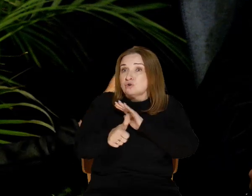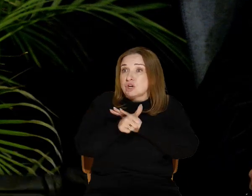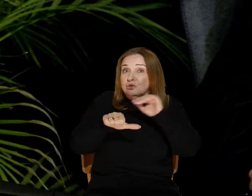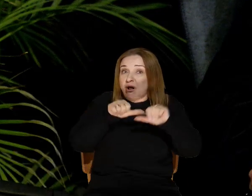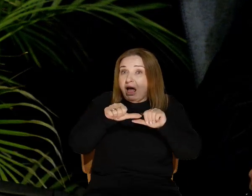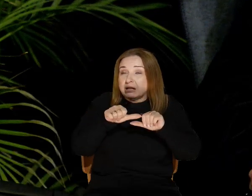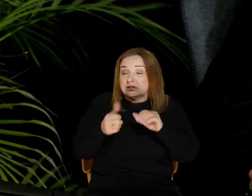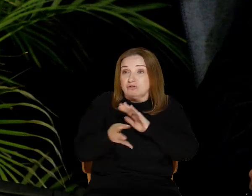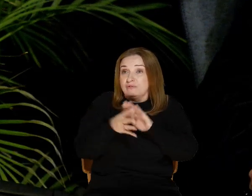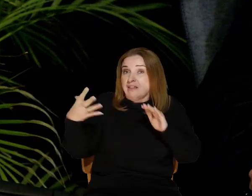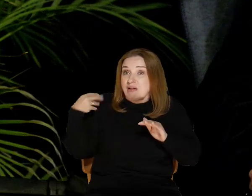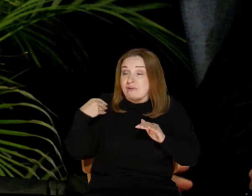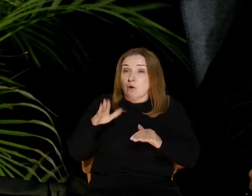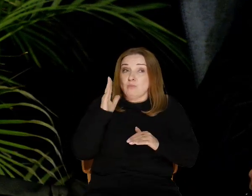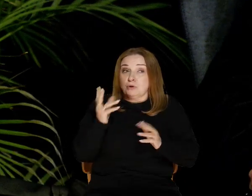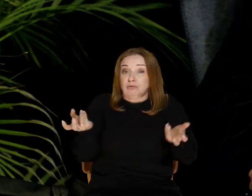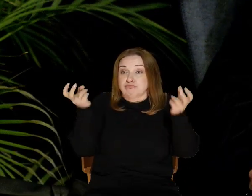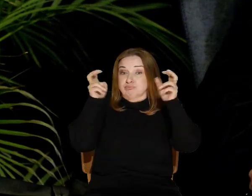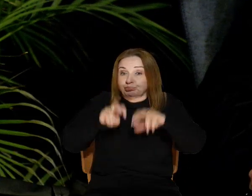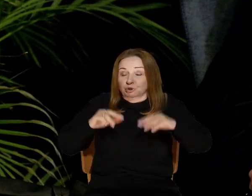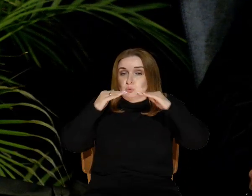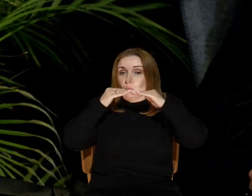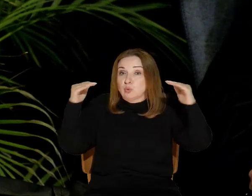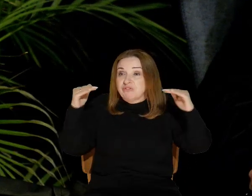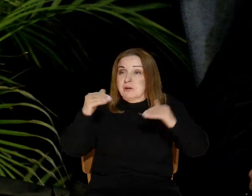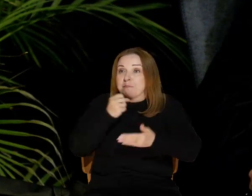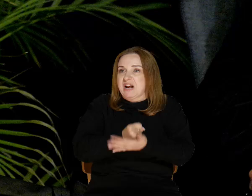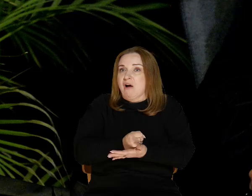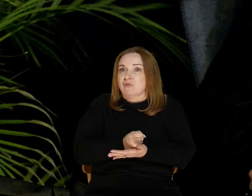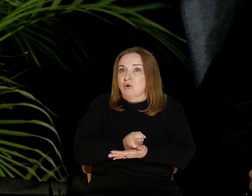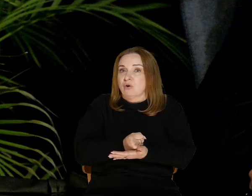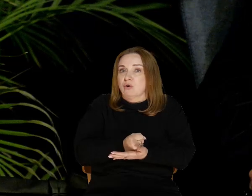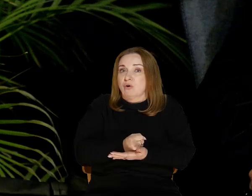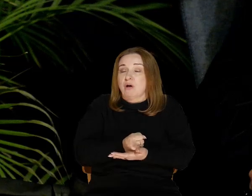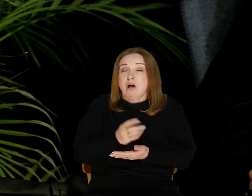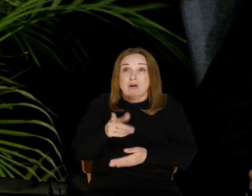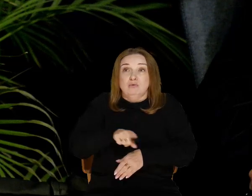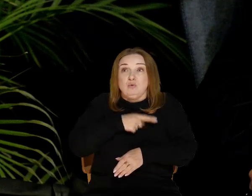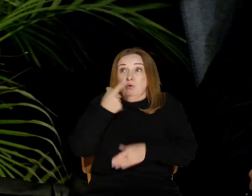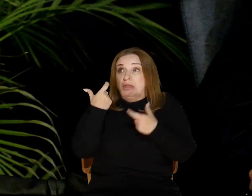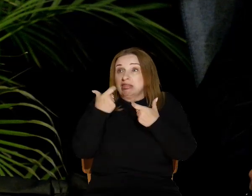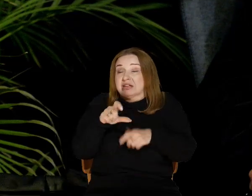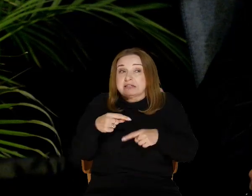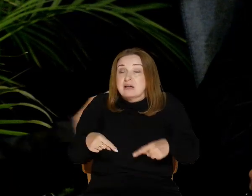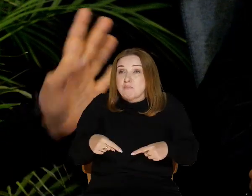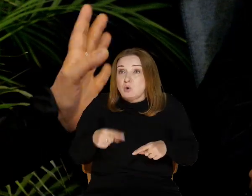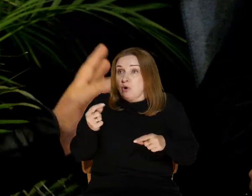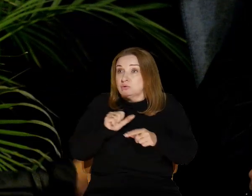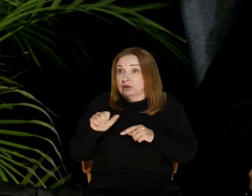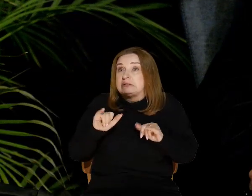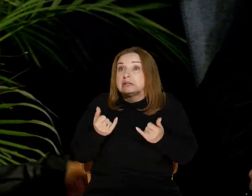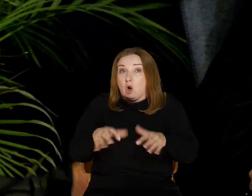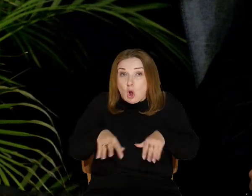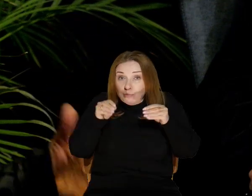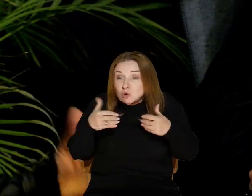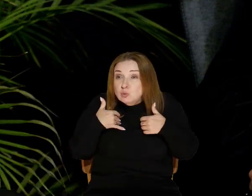no, wprowadzono równe prawa i wtedy tak jakby no, w zasadzie nic nie było. To żyjemy od początku jakby, resetujemy się,